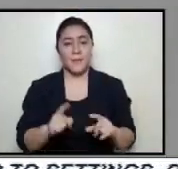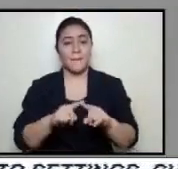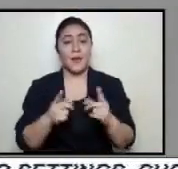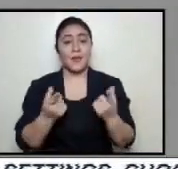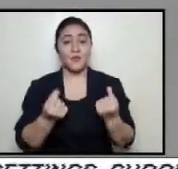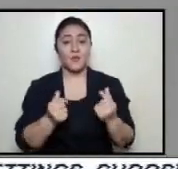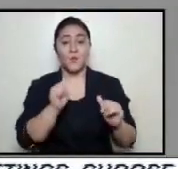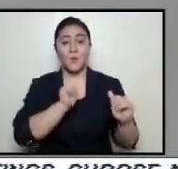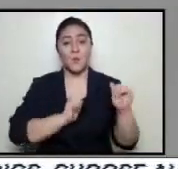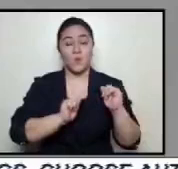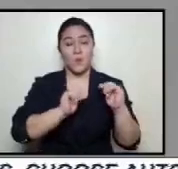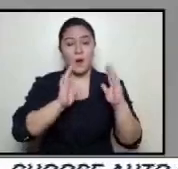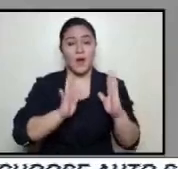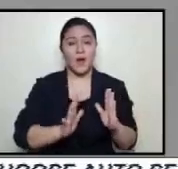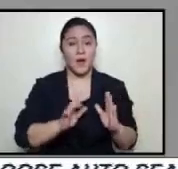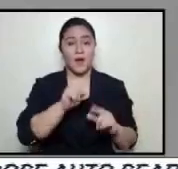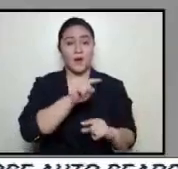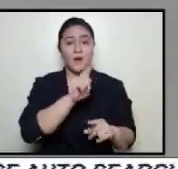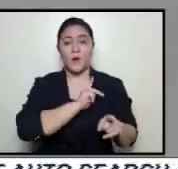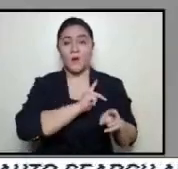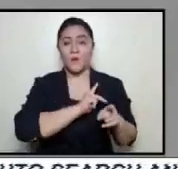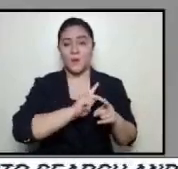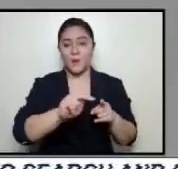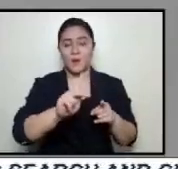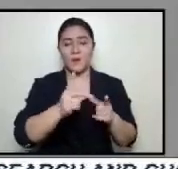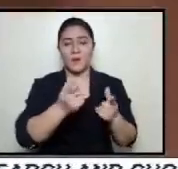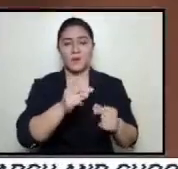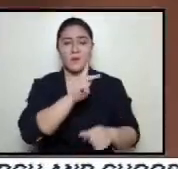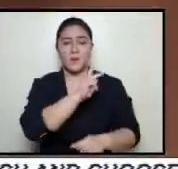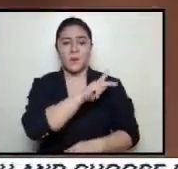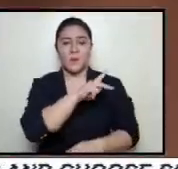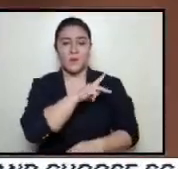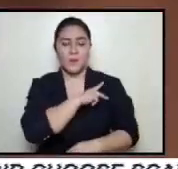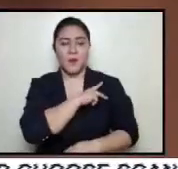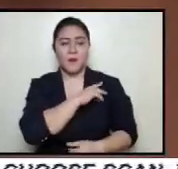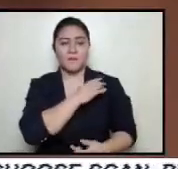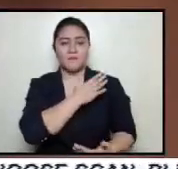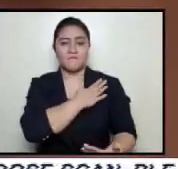mga professional at personal commitment sa